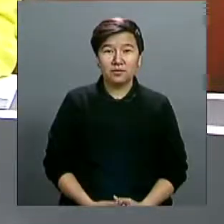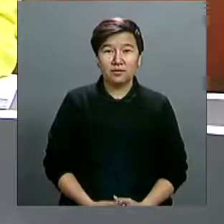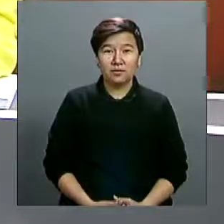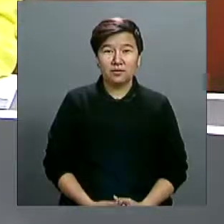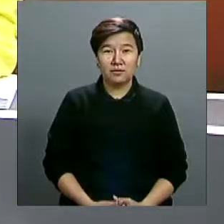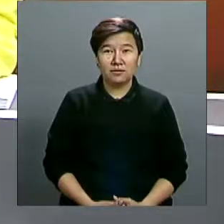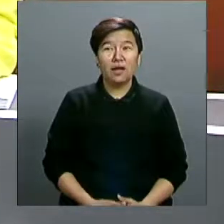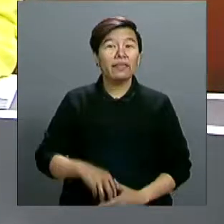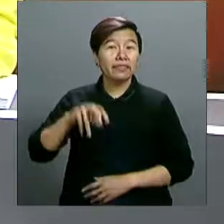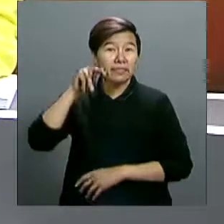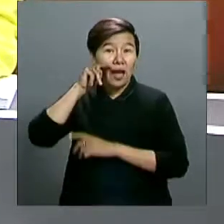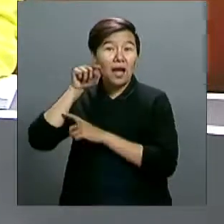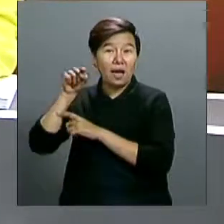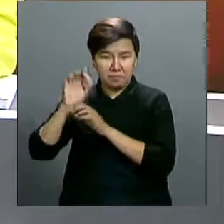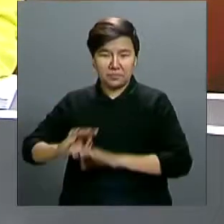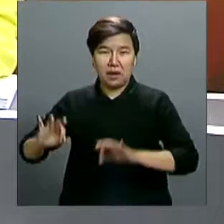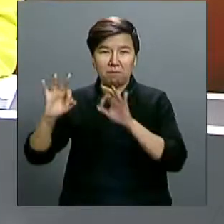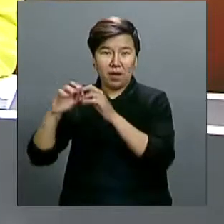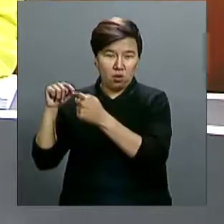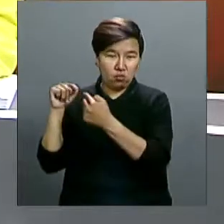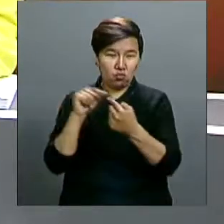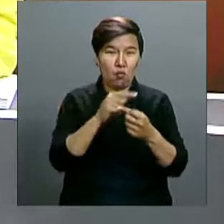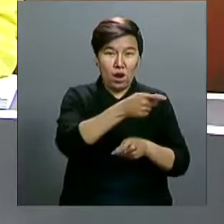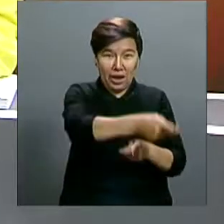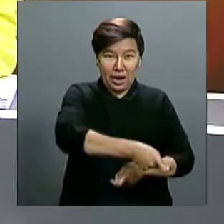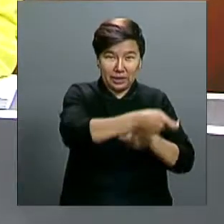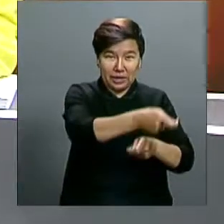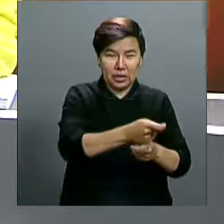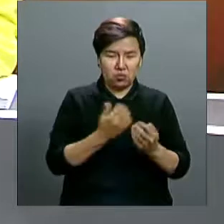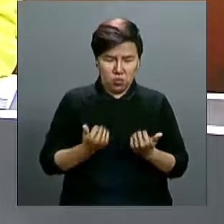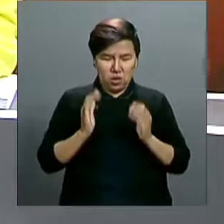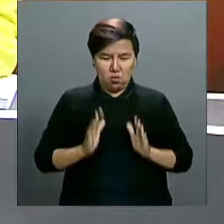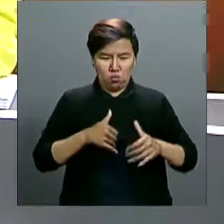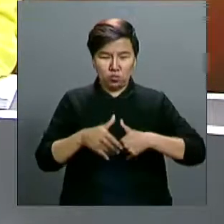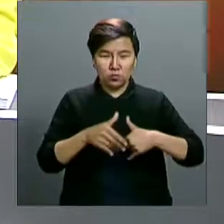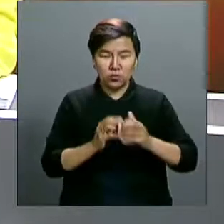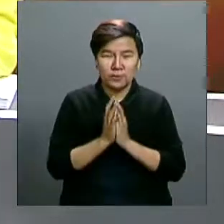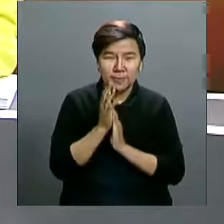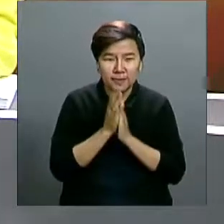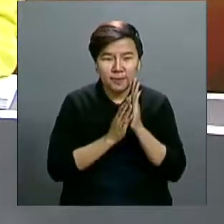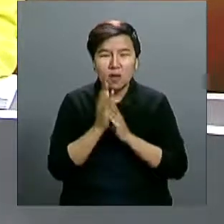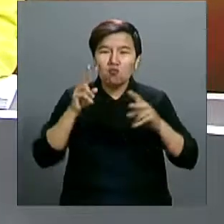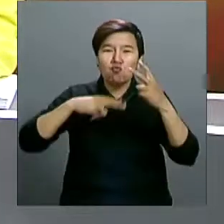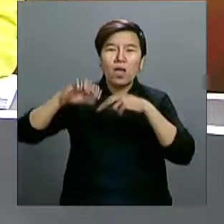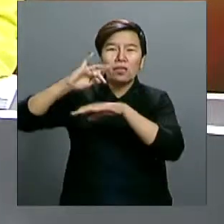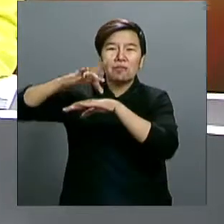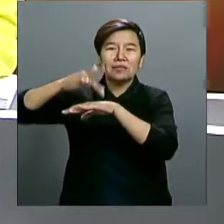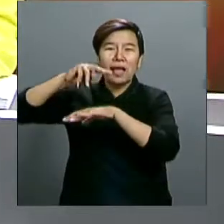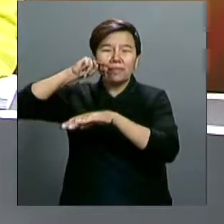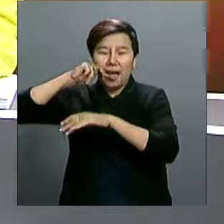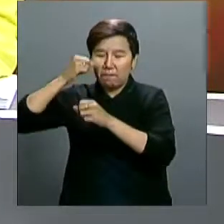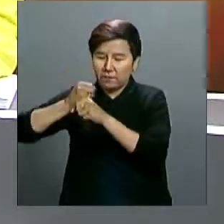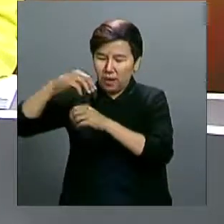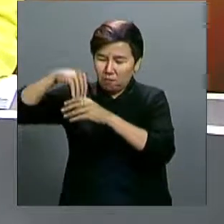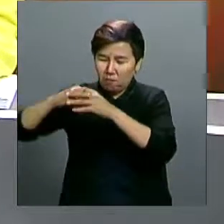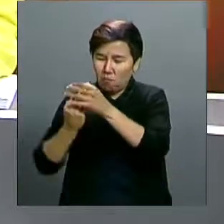น้ำเป็นปัจจัยสำคัญในการทำการเกษตรนะคะทำให้หลายชุมชนลุกขึ้นมาร่วมกันดูแลต้นน้ำค่ะไม่ว่าจะเป็นการปลูกต้นไม้หรือการสร้างฝายเพื่อให้